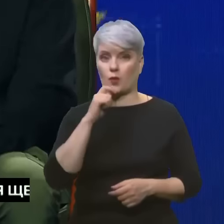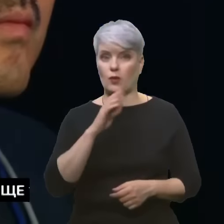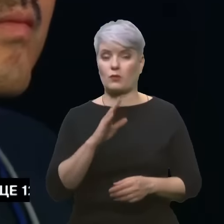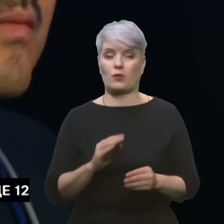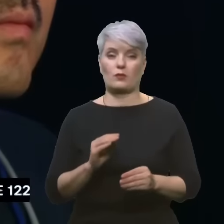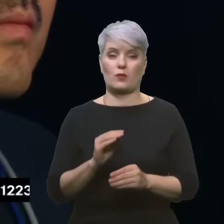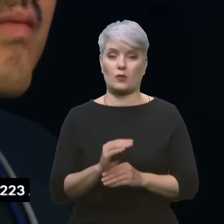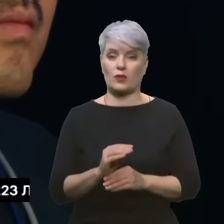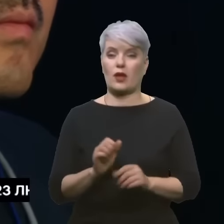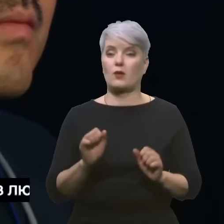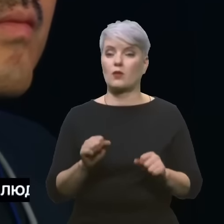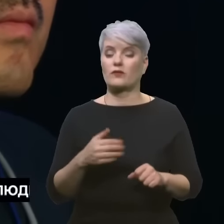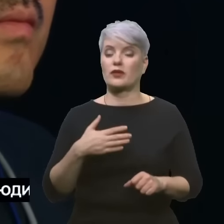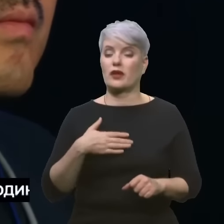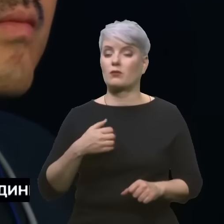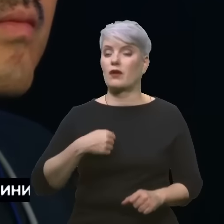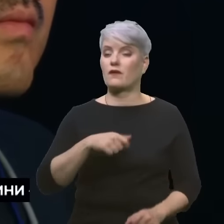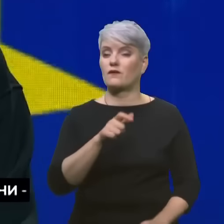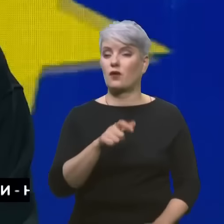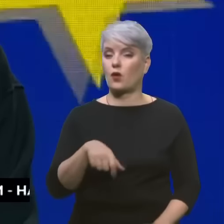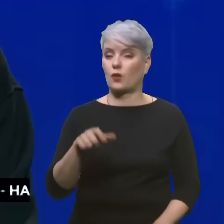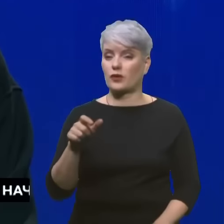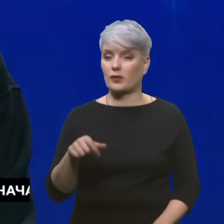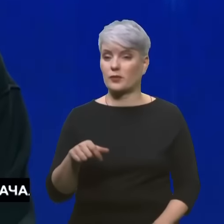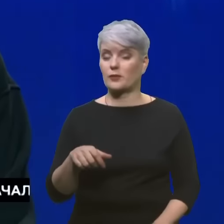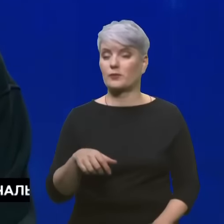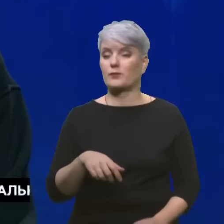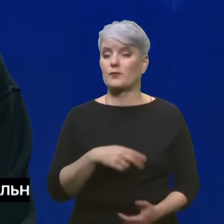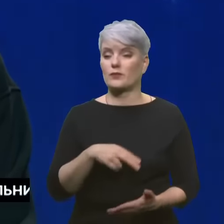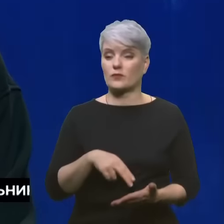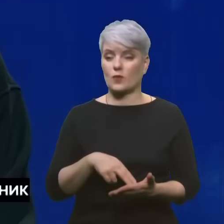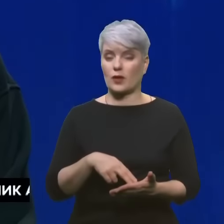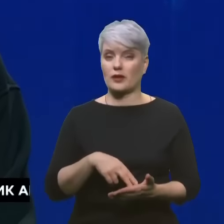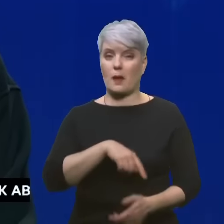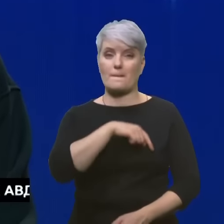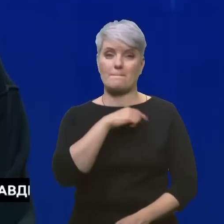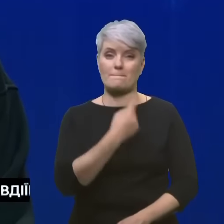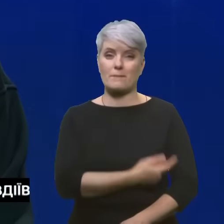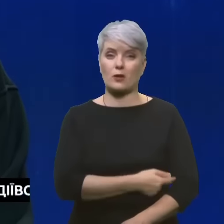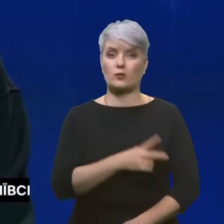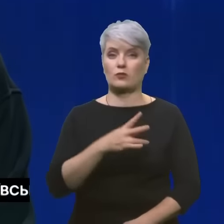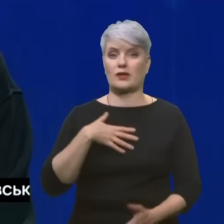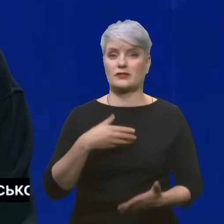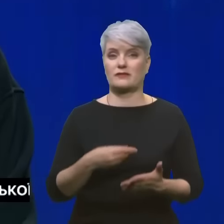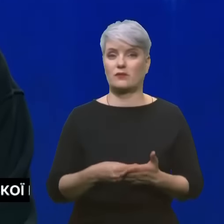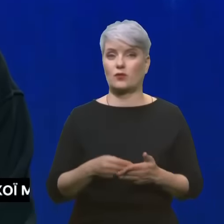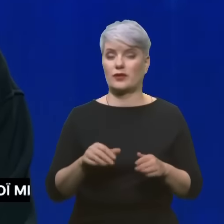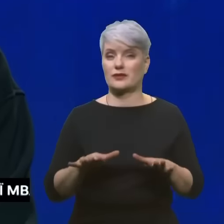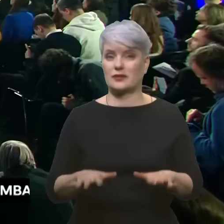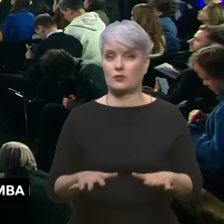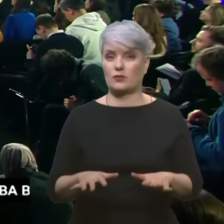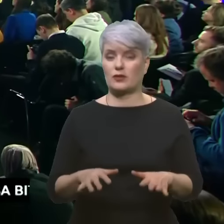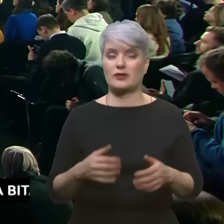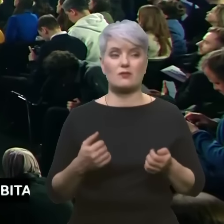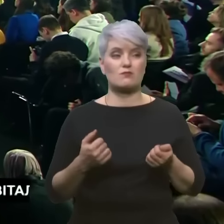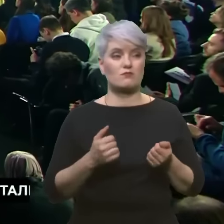і дає можливість нашим воїнам стояти потужно на своїй землі. І це позбавлення,